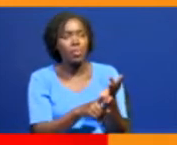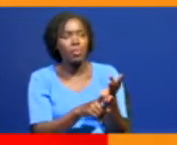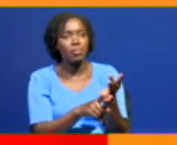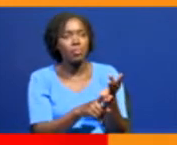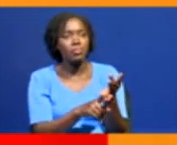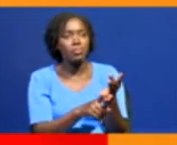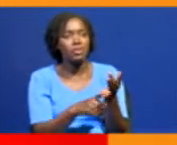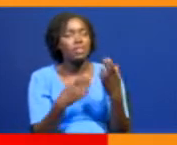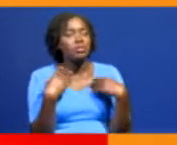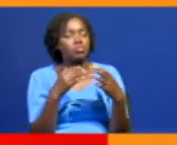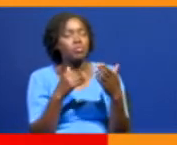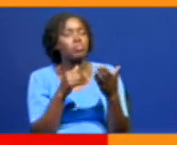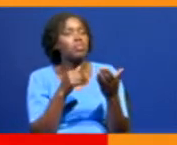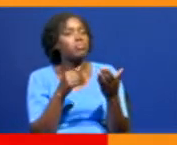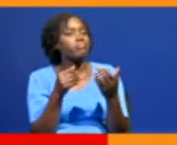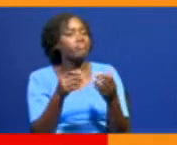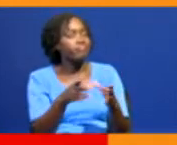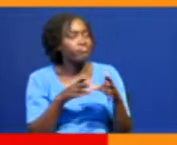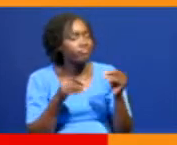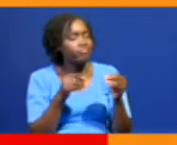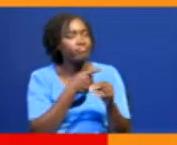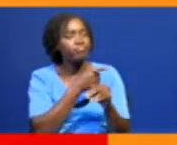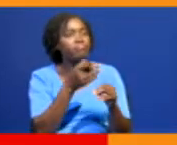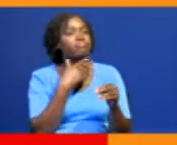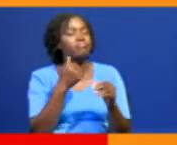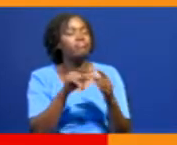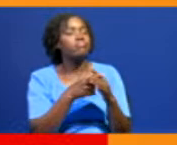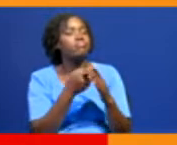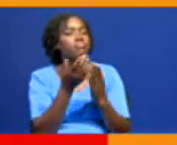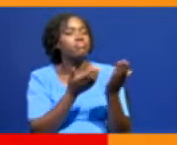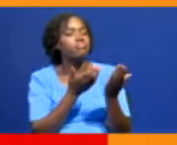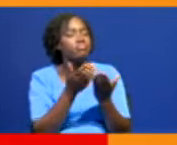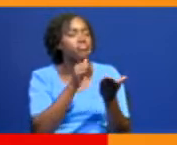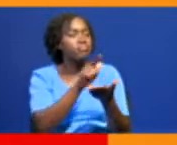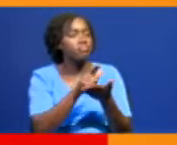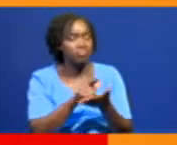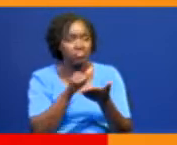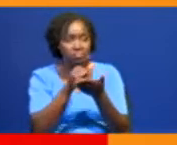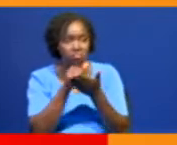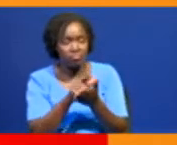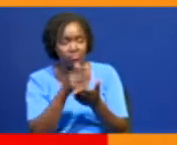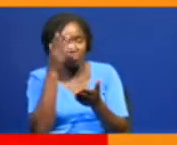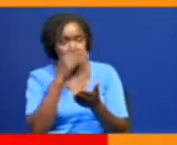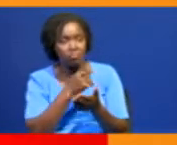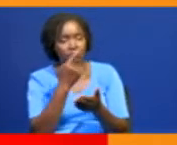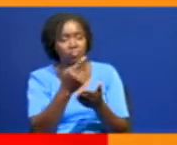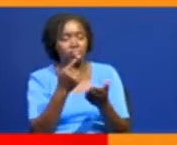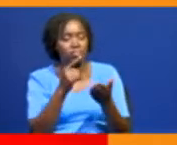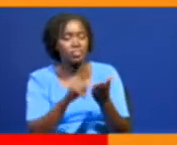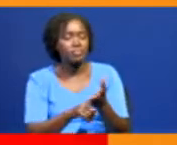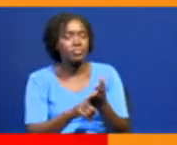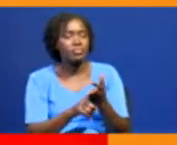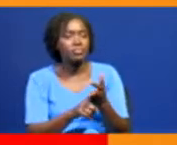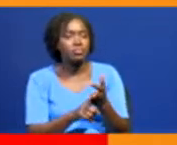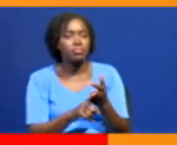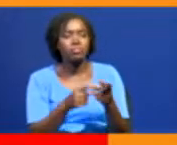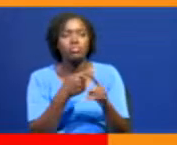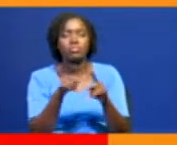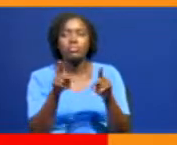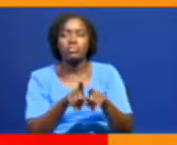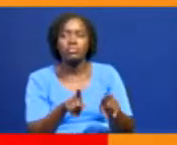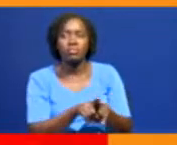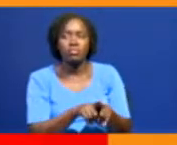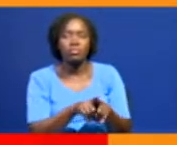imetolewa, watu wameweza kupata, wale ambao wananuia kuanzisha biashara unachukua mikopo unaanza awamu ya kwanza na pia awamu ya pili. Lakini pia kulikuwa